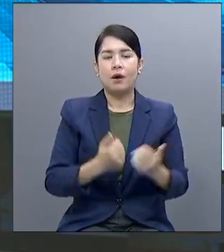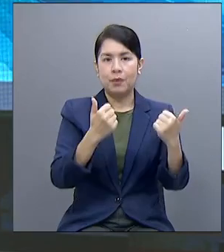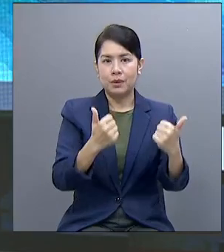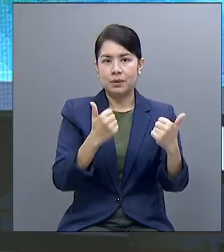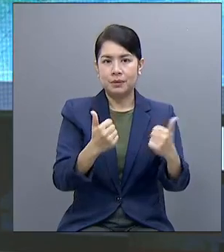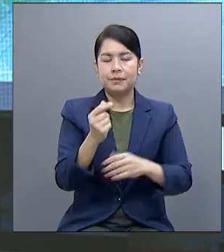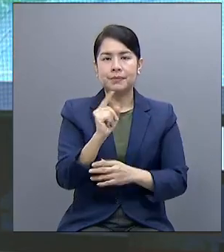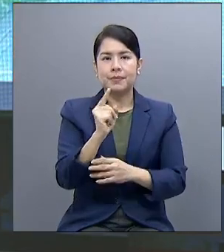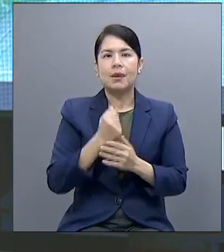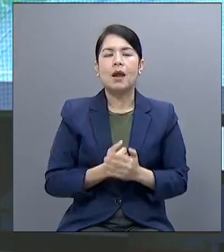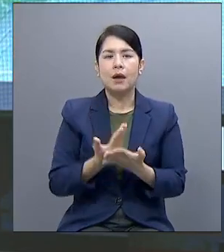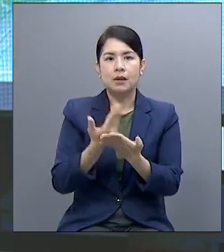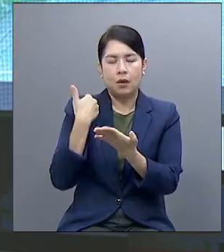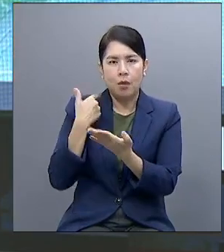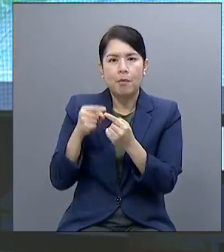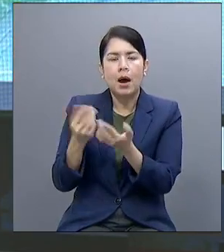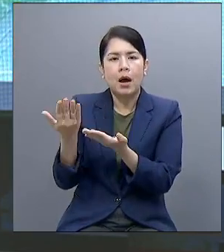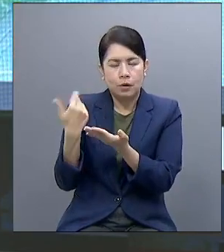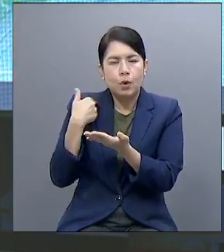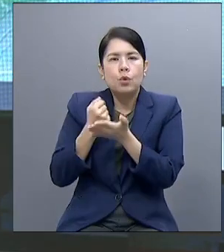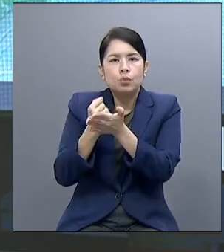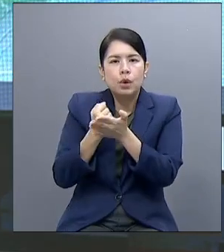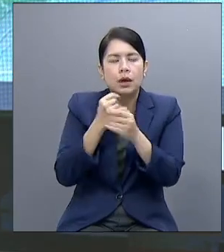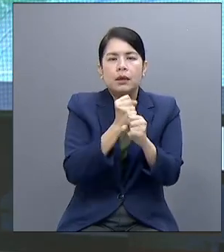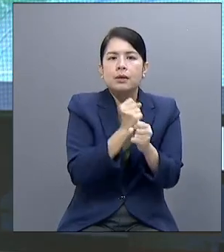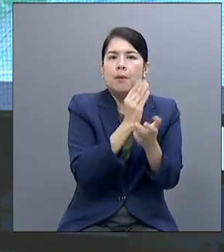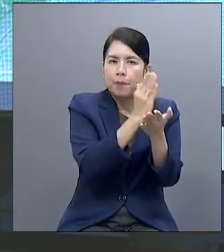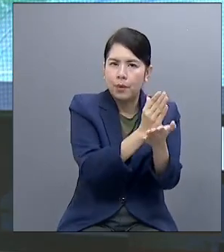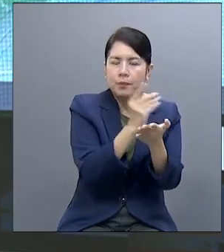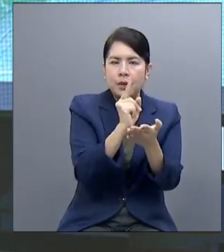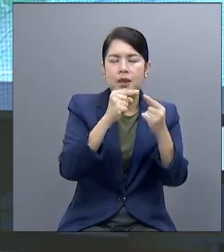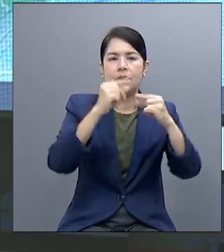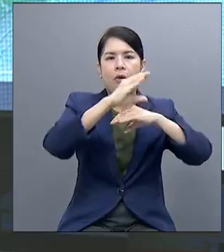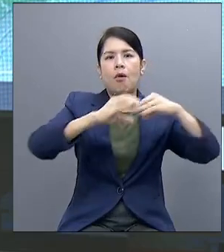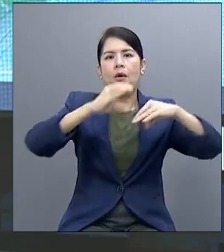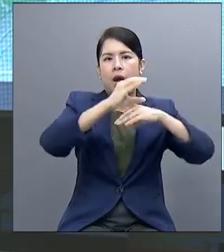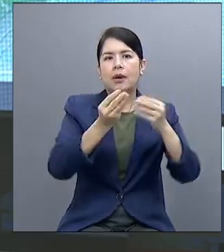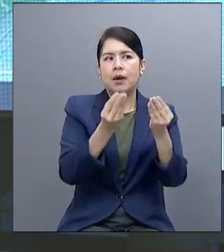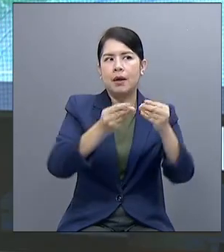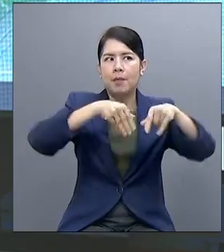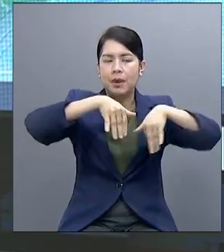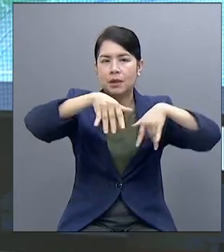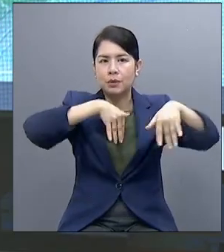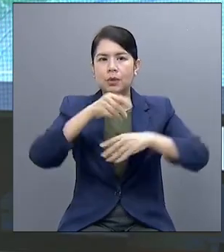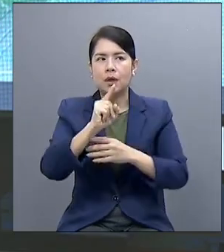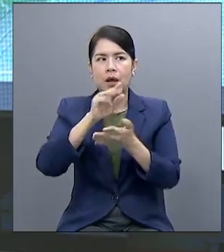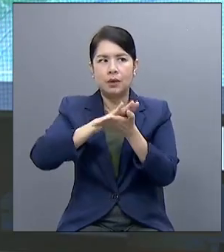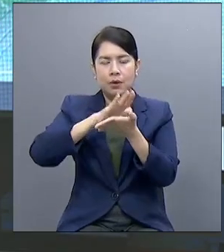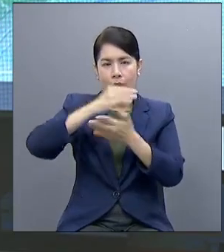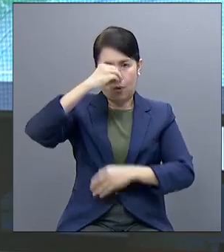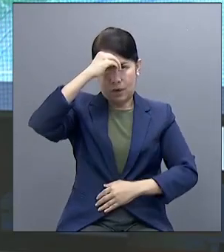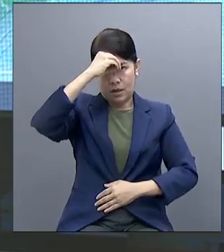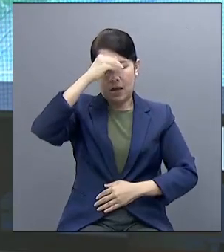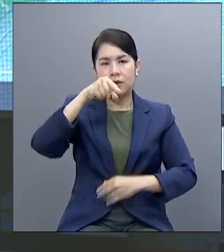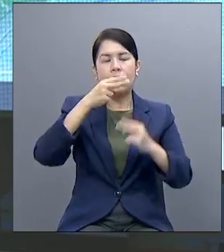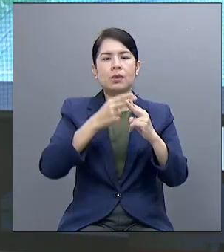นะคะชวนกันมาทำบุญค่ะกับโครงการดีๆมอบไออุ่นให้กับพี่น้องนะคะที่โรงเรียนบ้านห้วยปูค่ะต